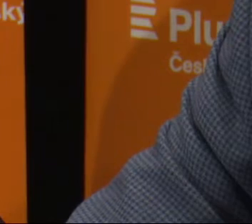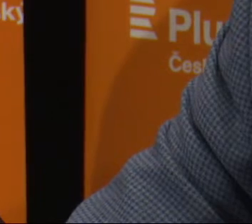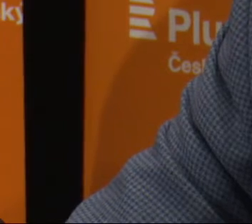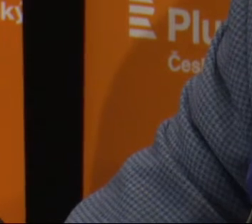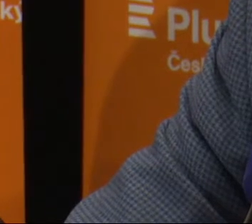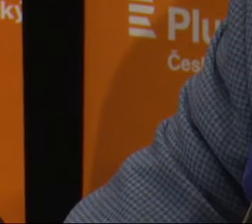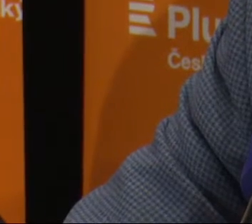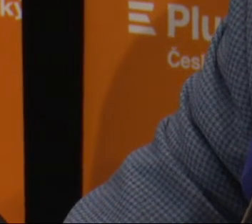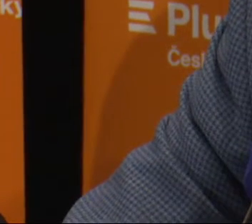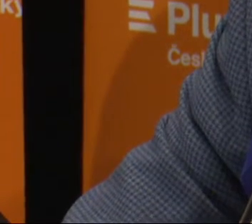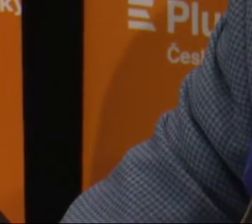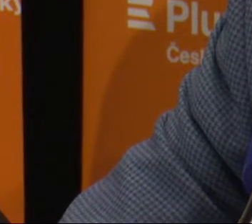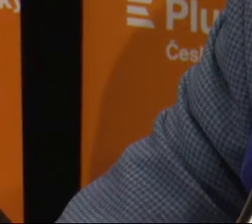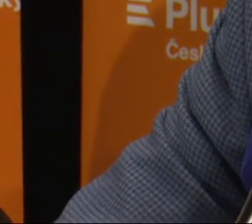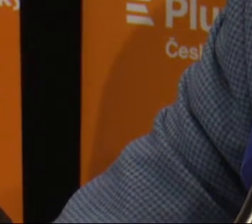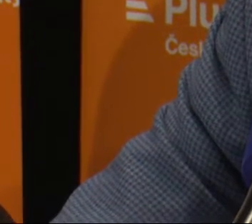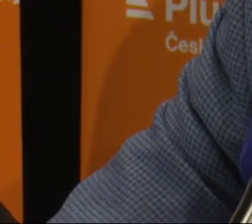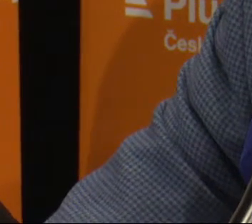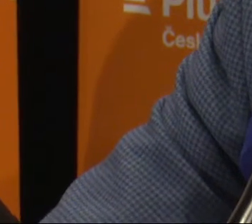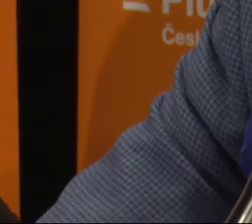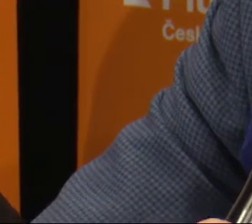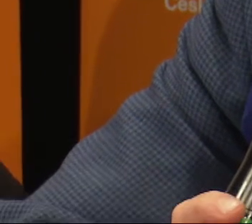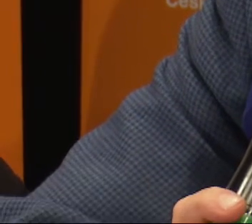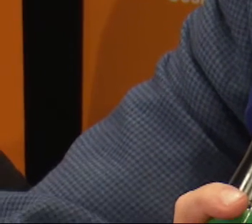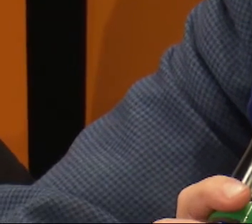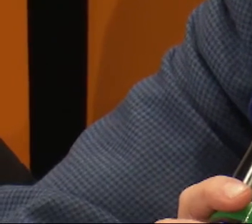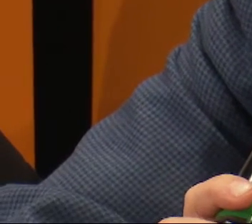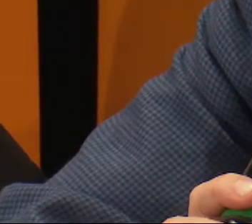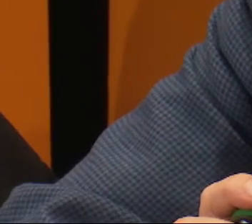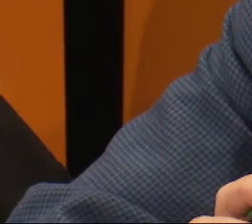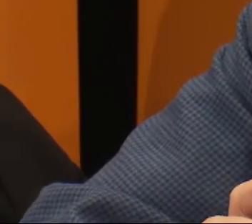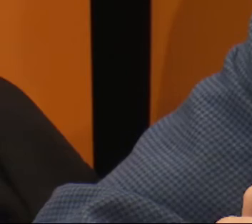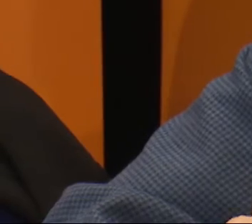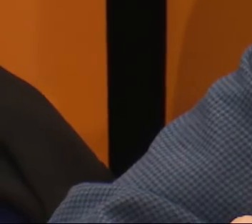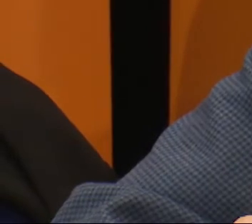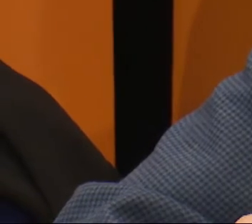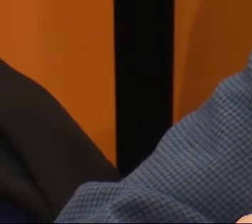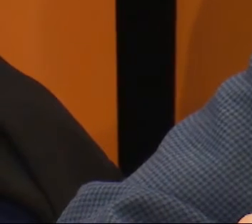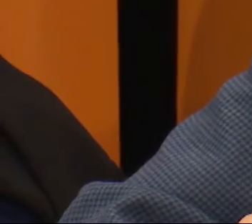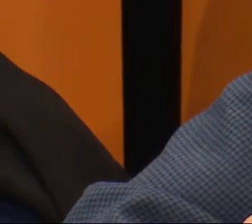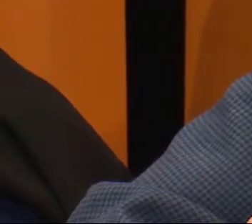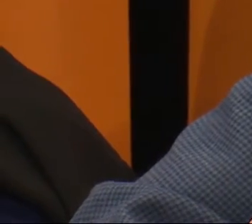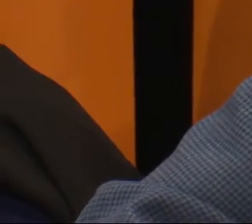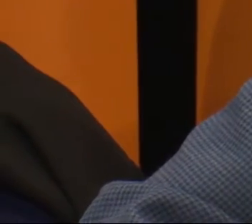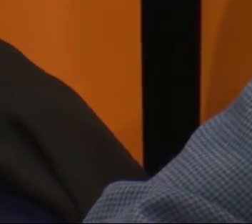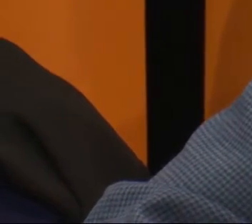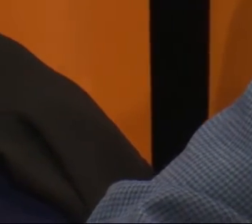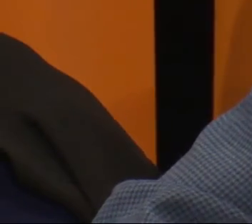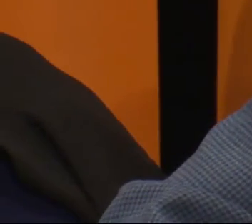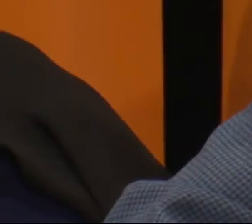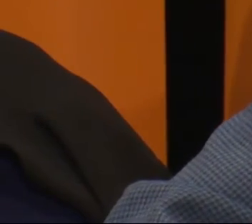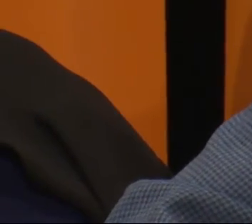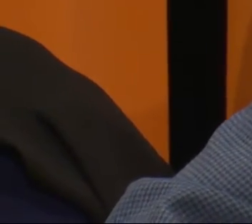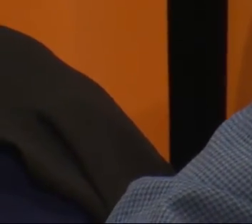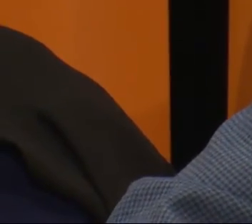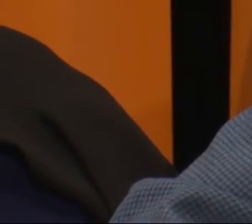s roboty, když je zřejmé, že společenské důsledky umělé inteligence a robotizace budou obrovské. Už